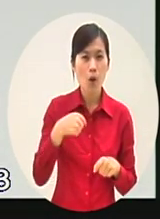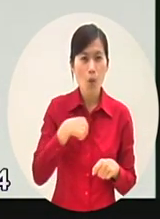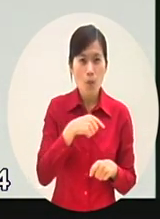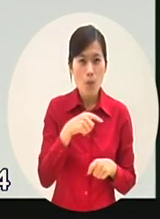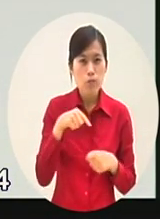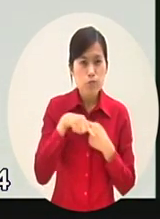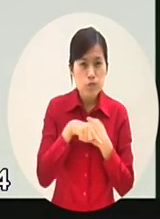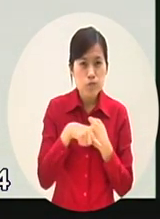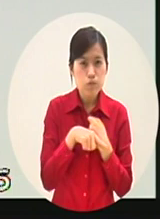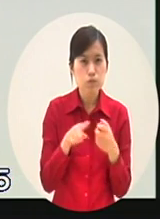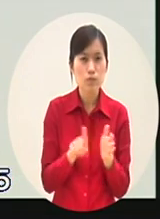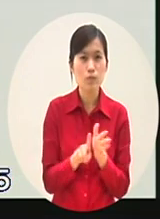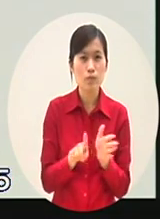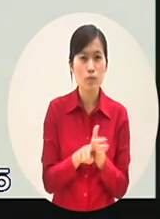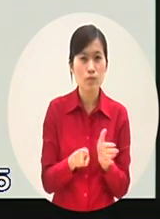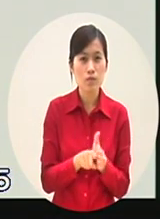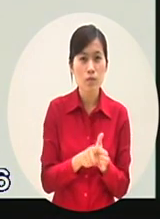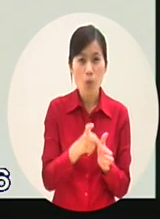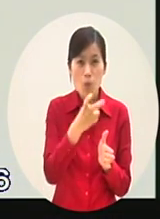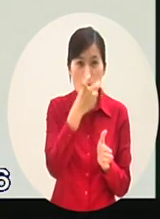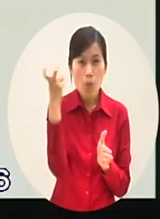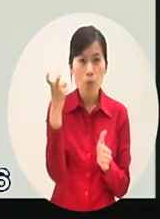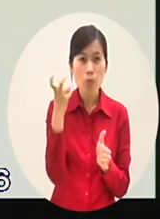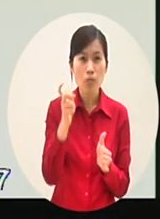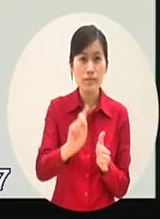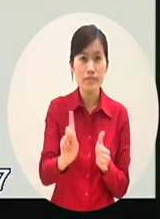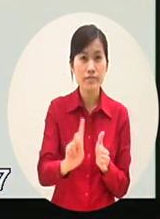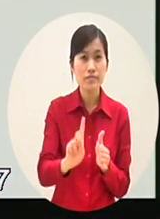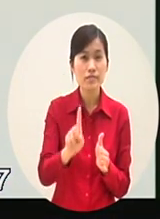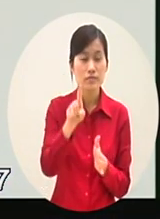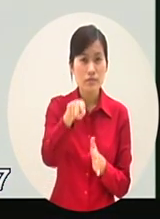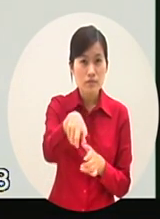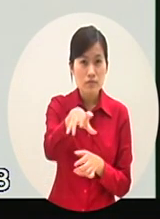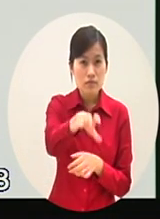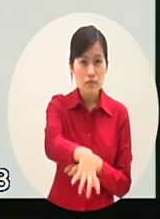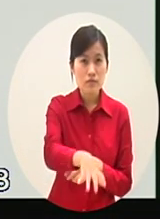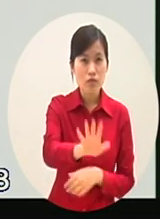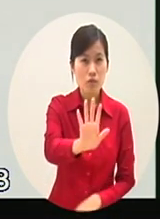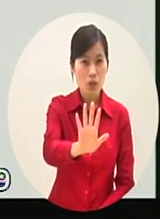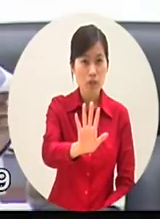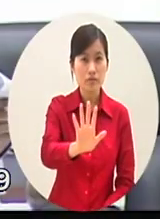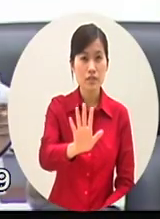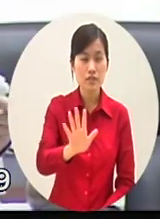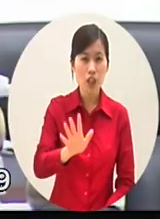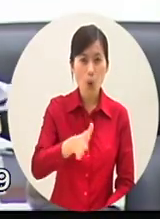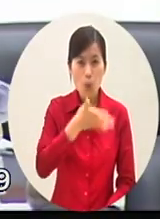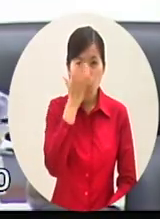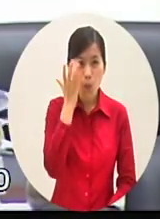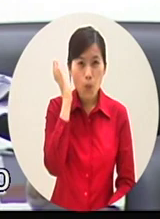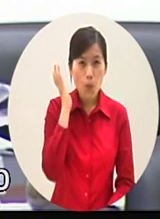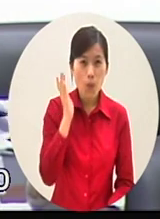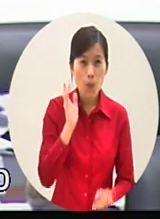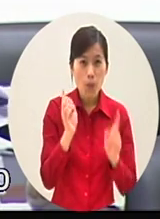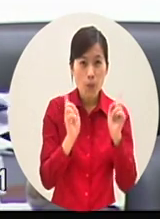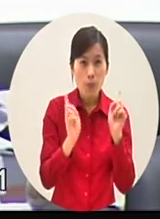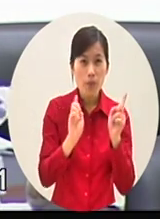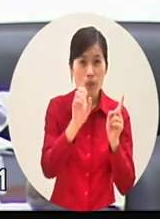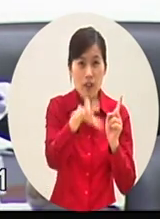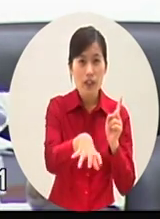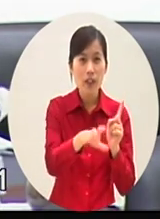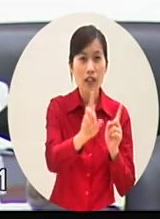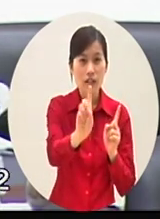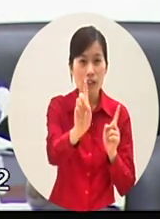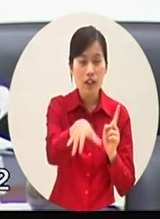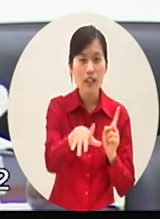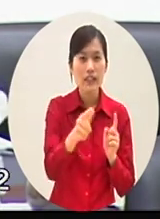哈，咱呢有发现讲哈，遮有少侪会当佚佗的所在哈。就是讲呢，我们从九曲塘